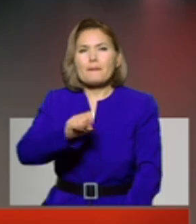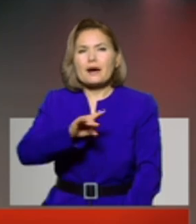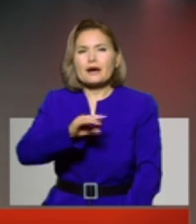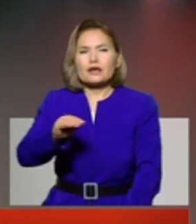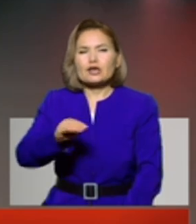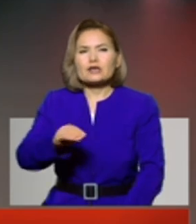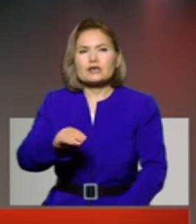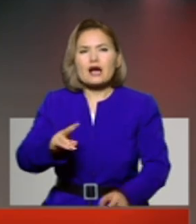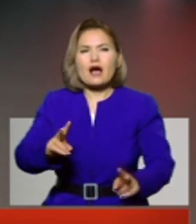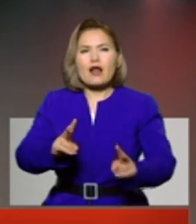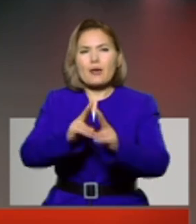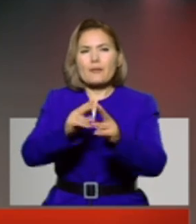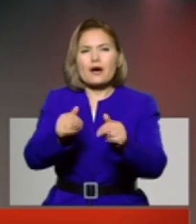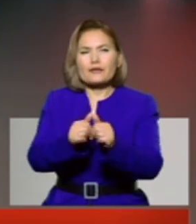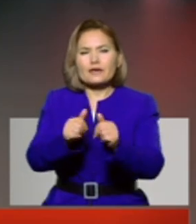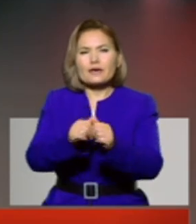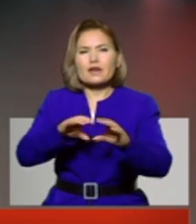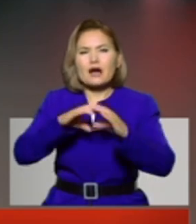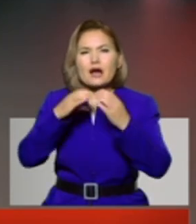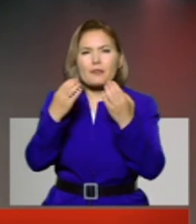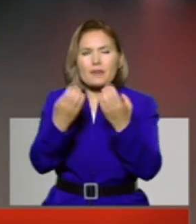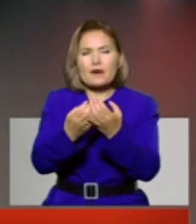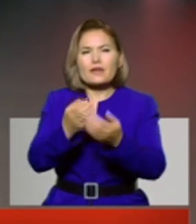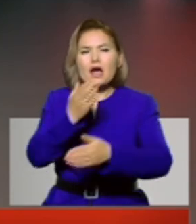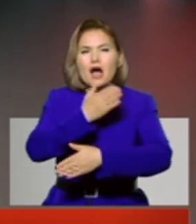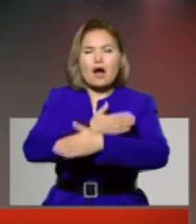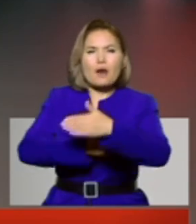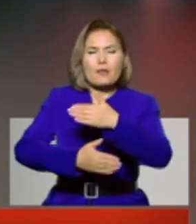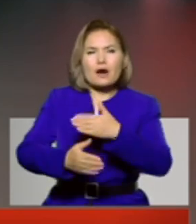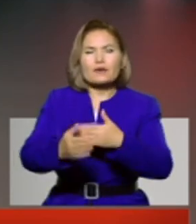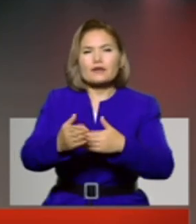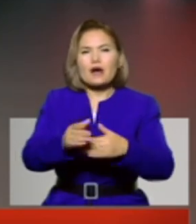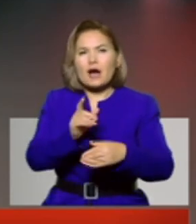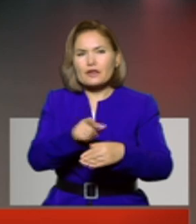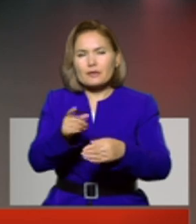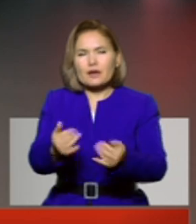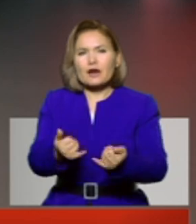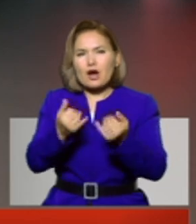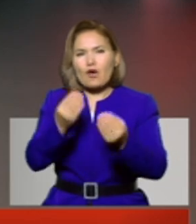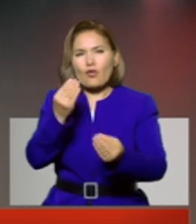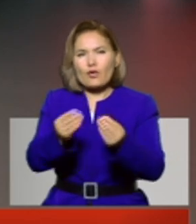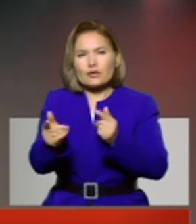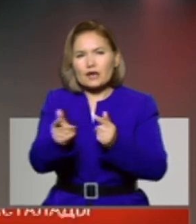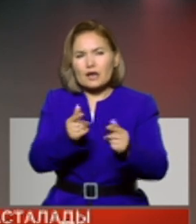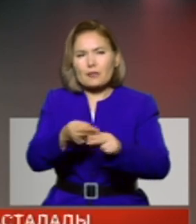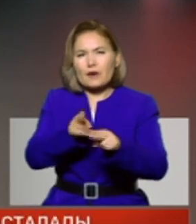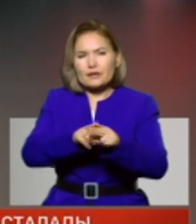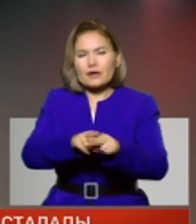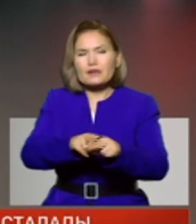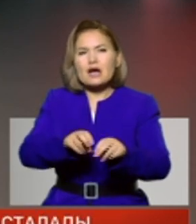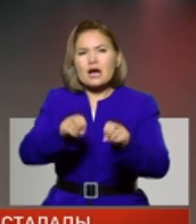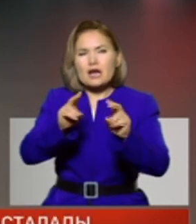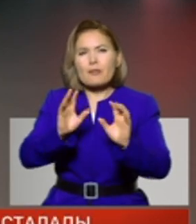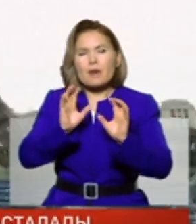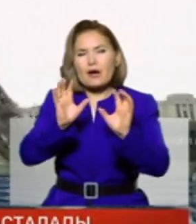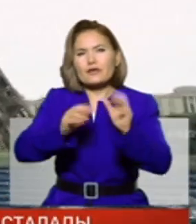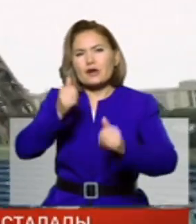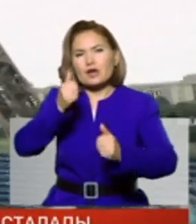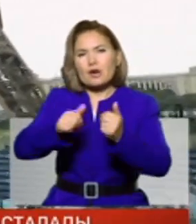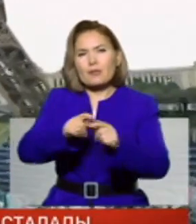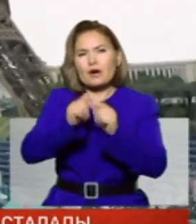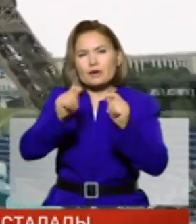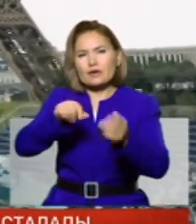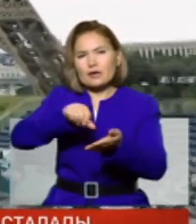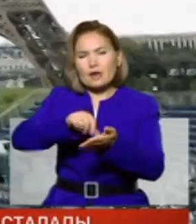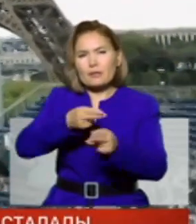Париждегі Эйфель мұнарасы жанындағы стадион паралимпиадалық ойындарға бейімделіп жатыр. Жақында мұнда жағажайлық волейболдан жарысқан